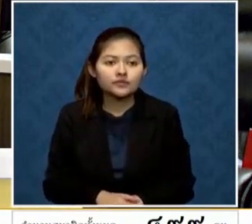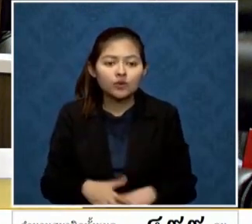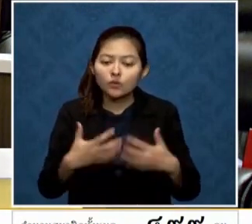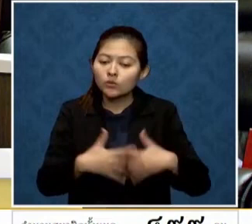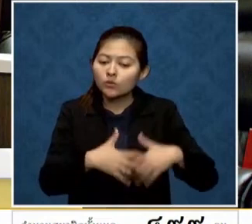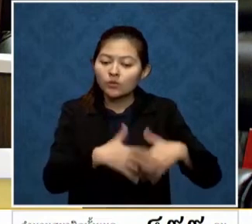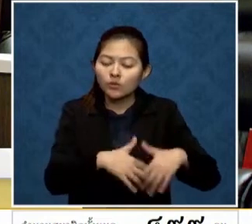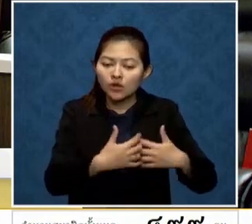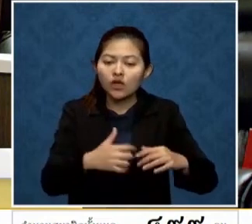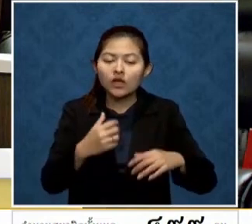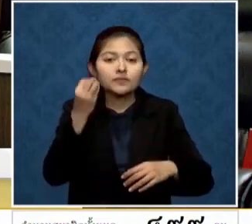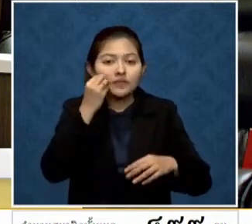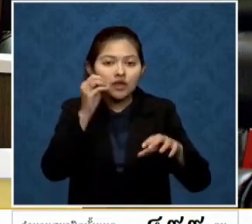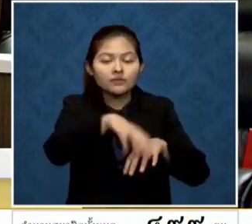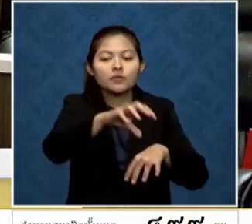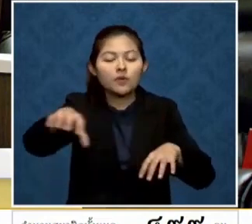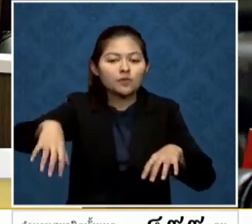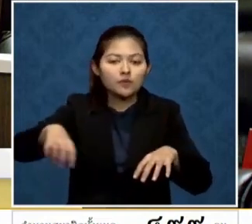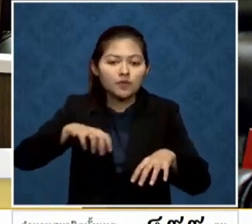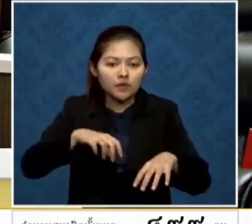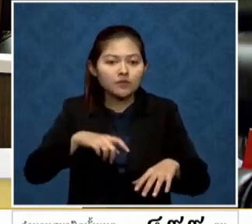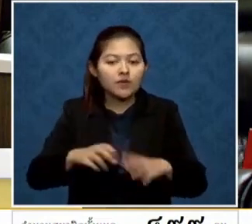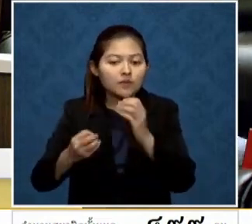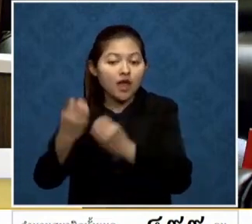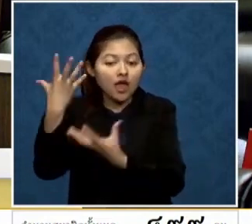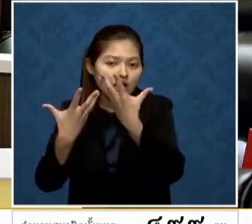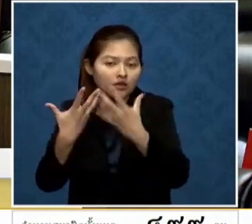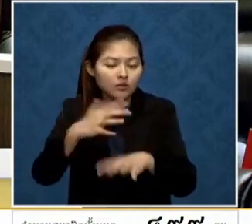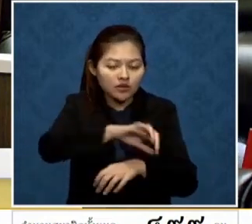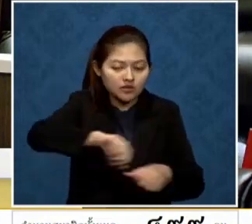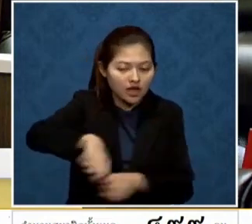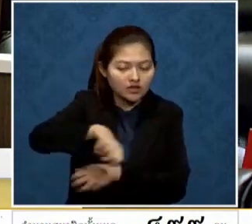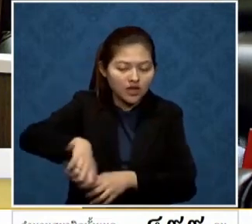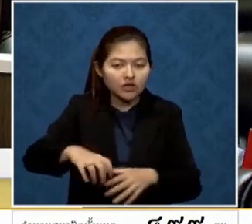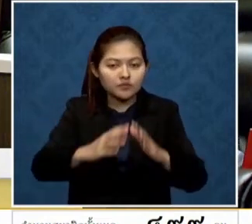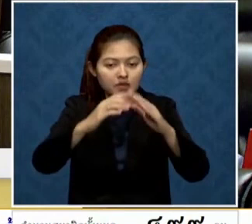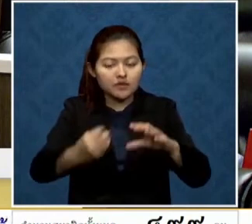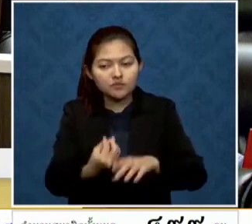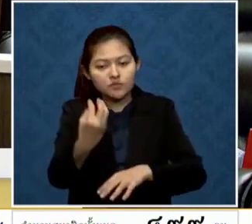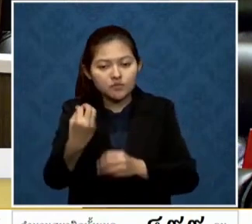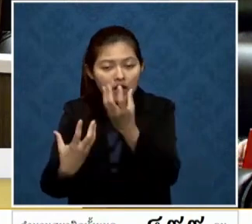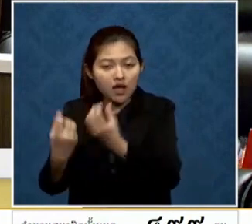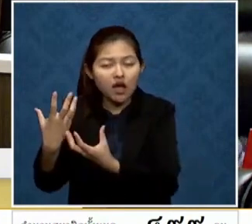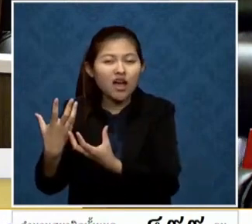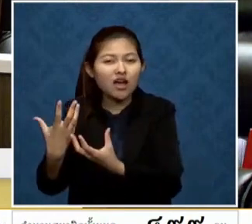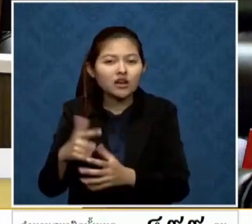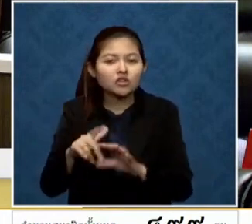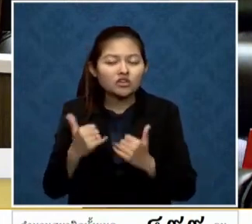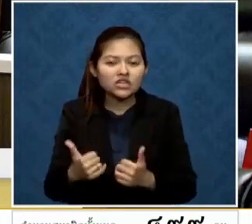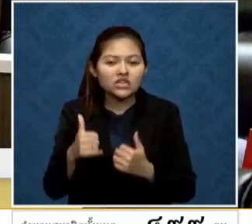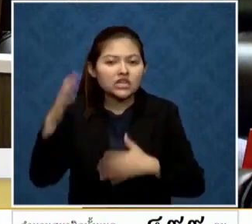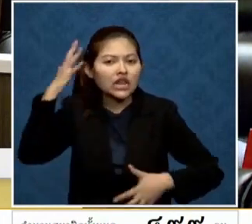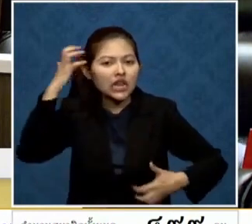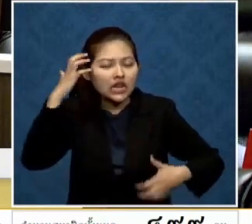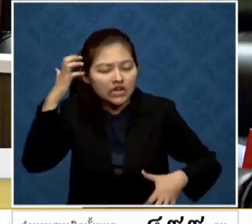งานสร้างหมู่บ้านกินพื้นที่ป่าไปเรื่อยๆจนปัจจุบันนี้นะครับลิงเหลือน้อยลงแล้วก็ไม่มีที่อยู่แหล่ง